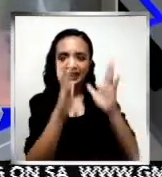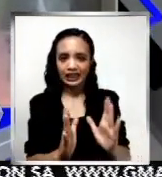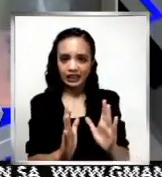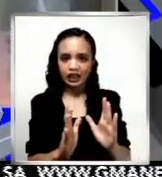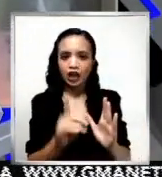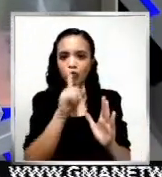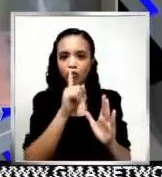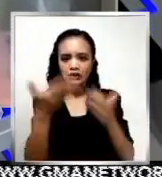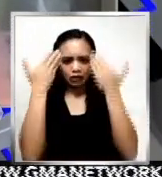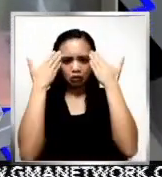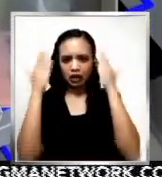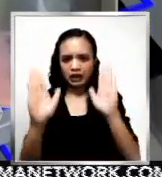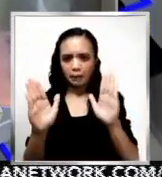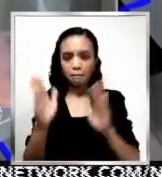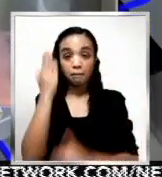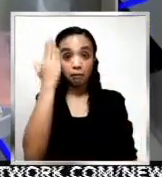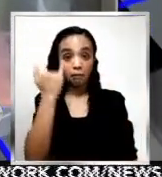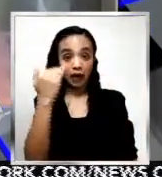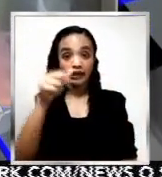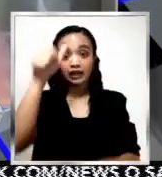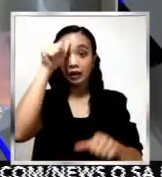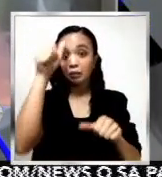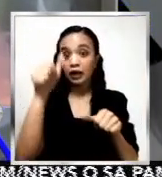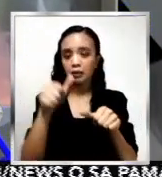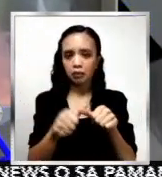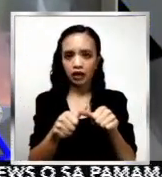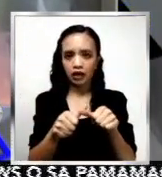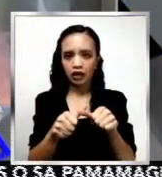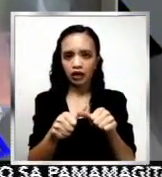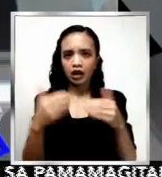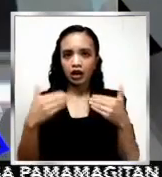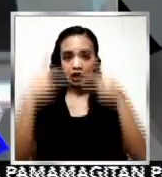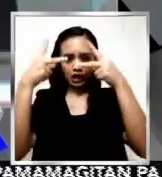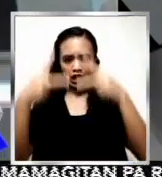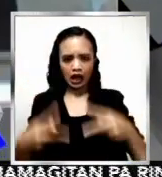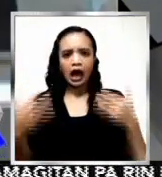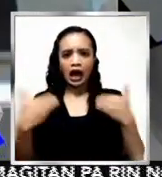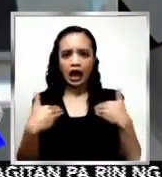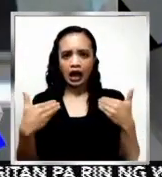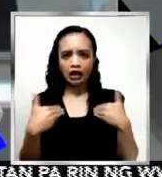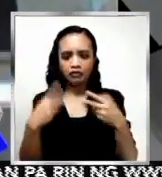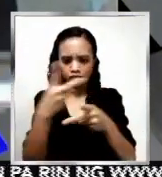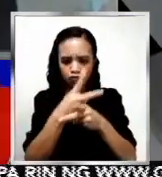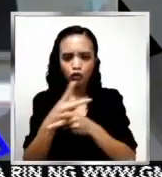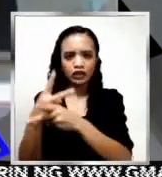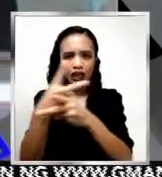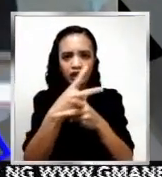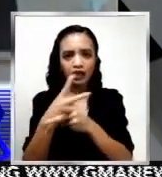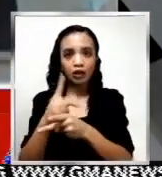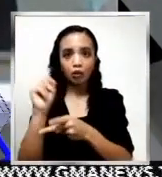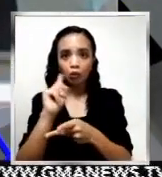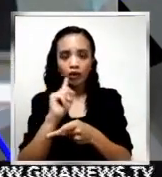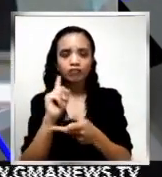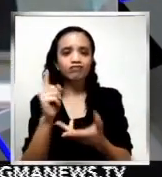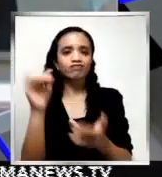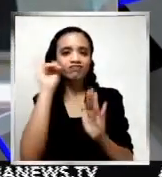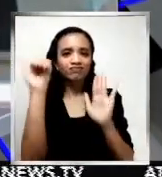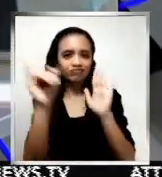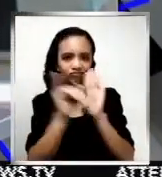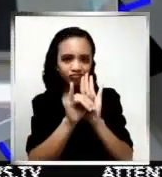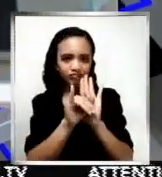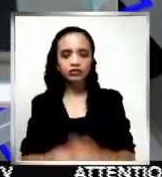Because remember, platforms have a reputation to protect. Obviously yan, nagpanggap na tagalala